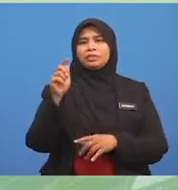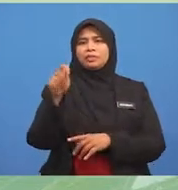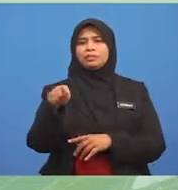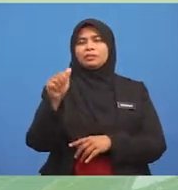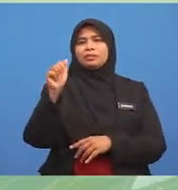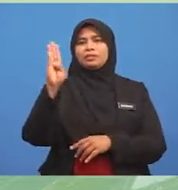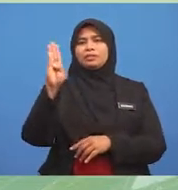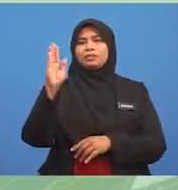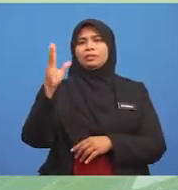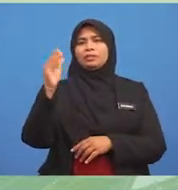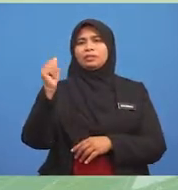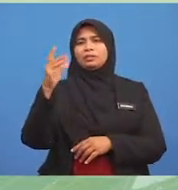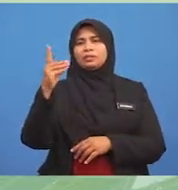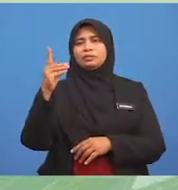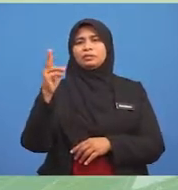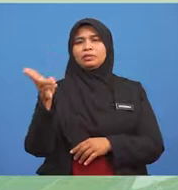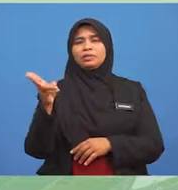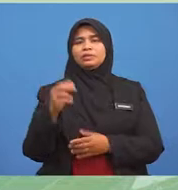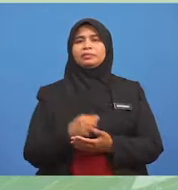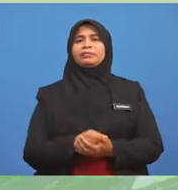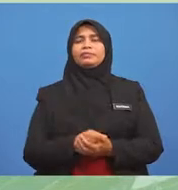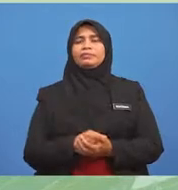tahiyat awal dan doa kunut.